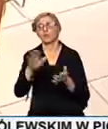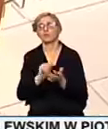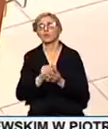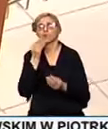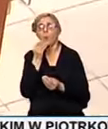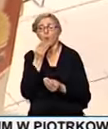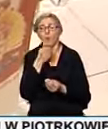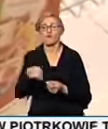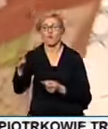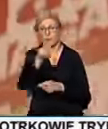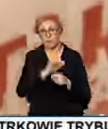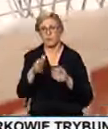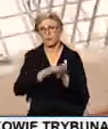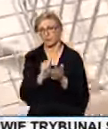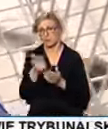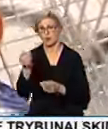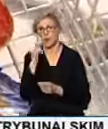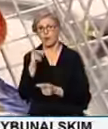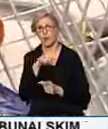prowadzone przez parafialne zespoły Caritas